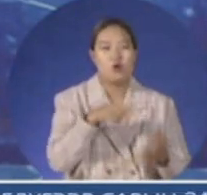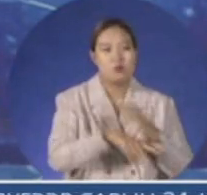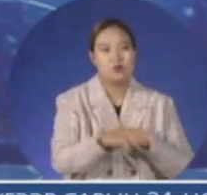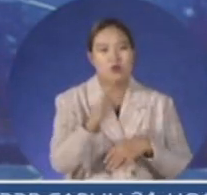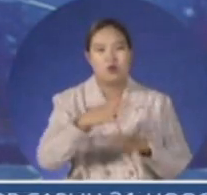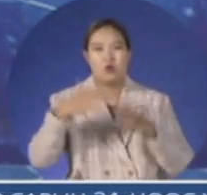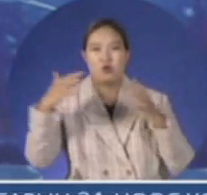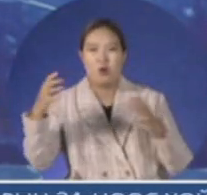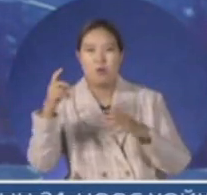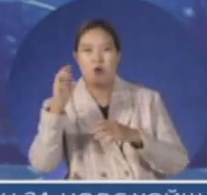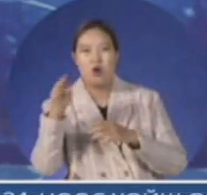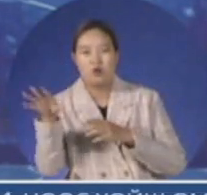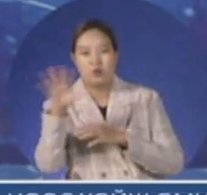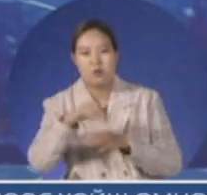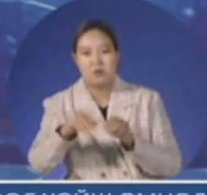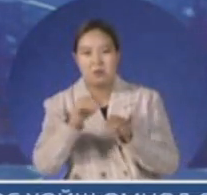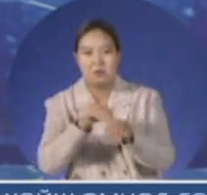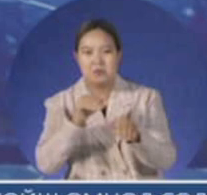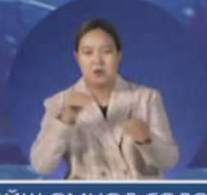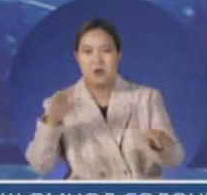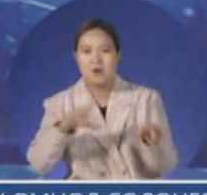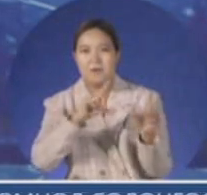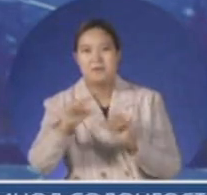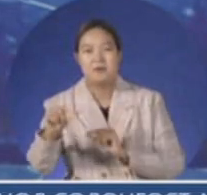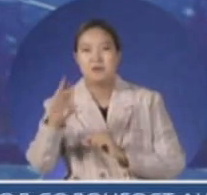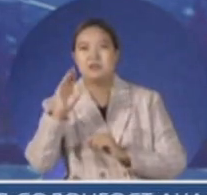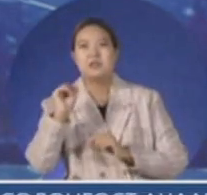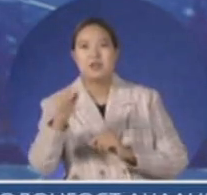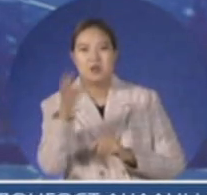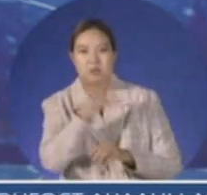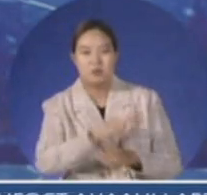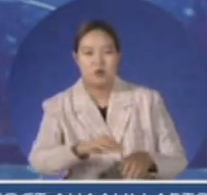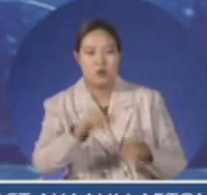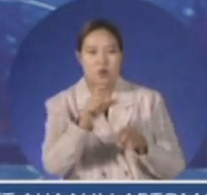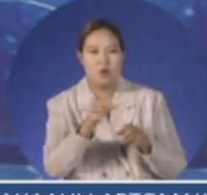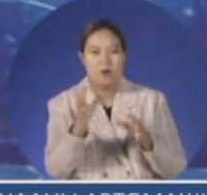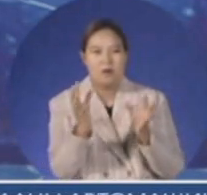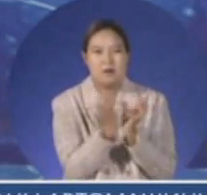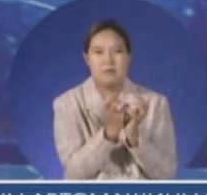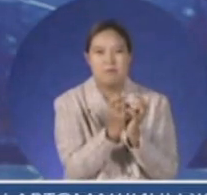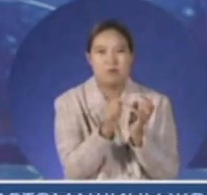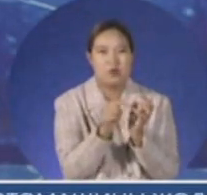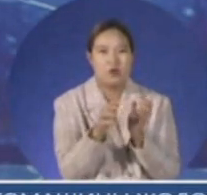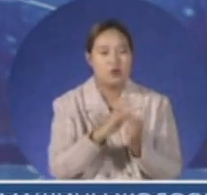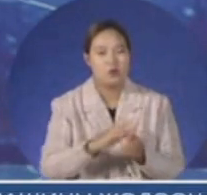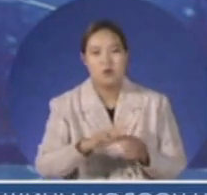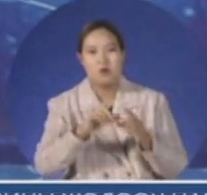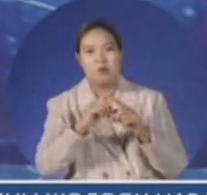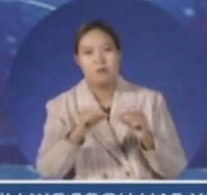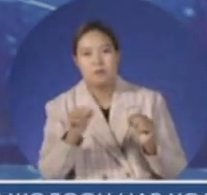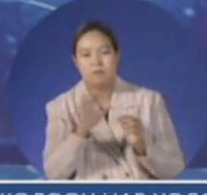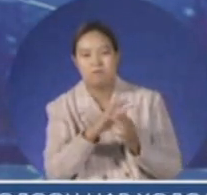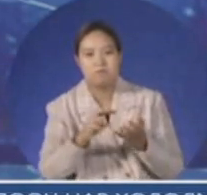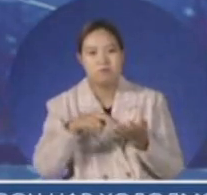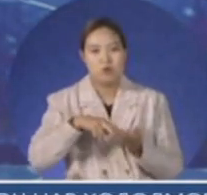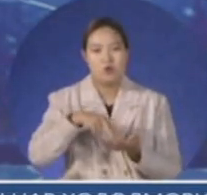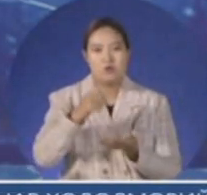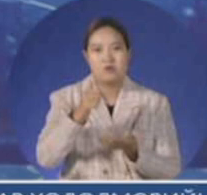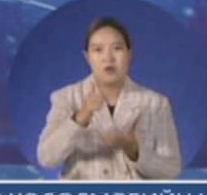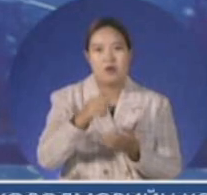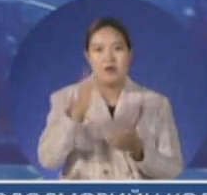төвжирлийг бууруулах, үүнийг хэрхэн шийдэх вэ? Хуамын төвлөрлийг сарлуулах тогтвортой хөгжлийн стратеги гэсэн